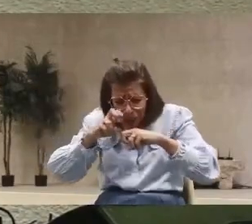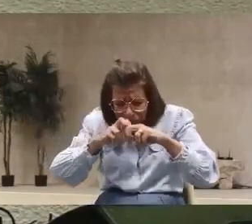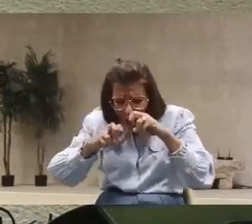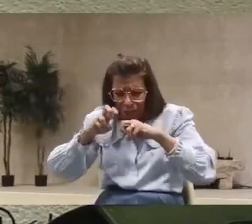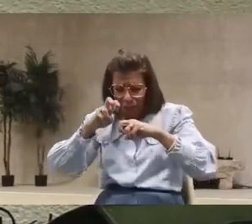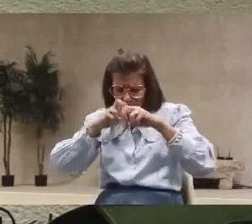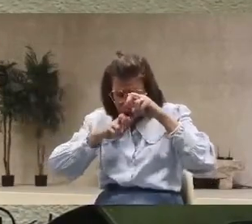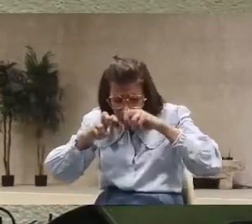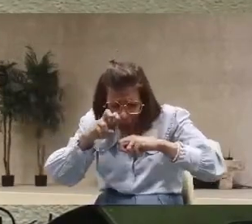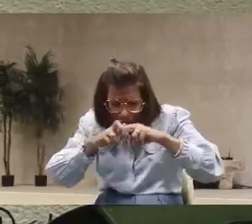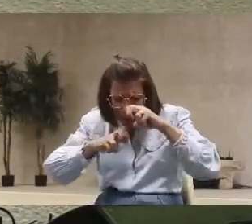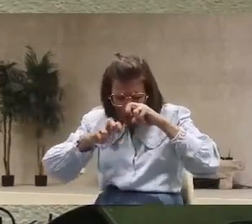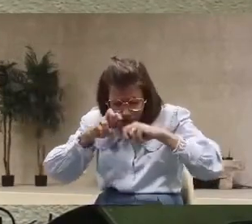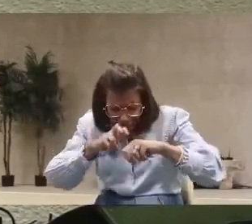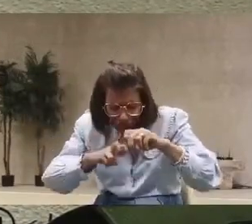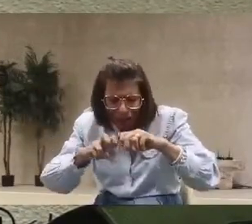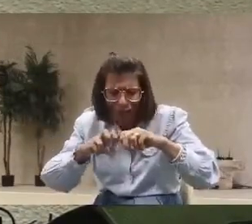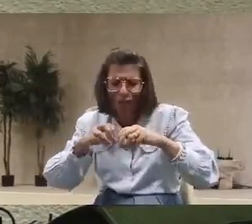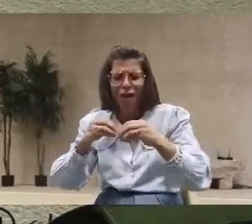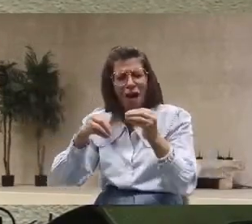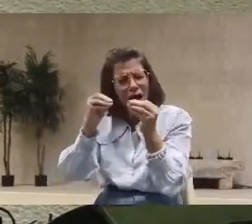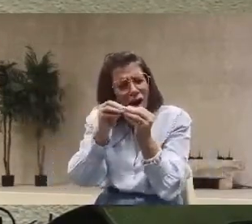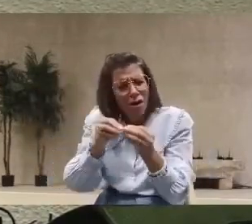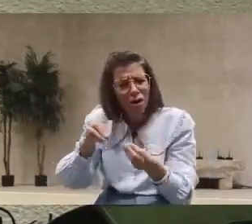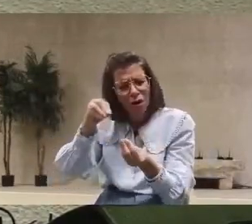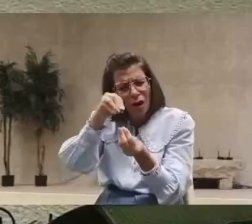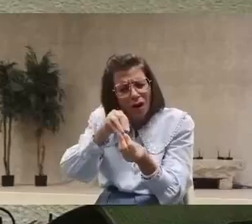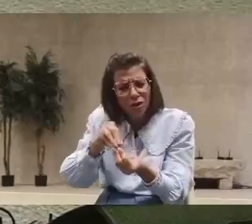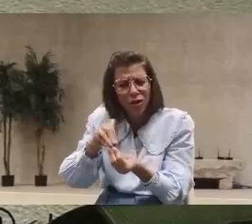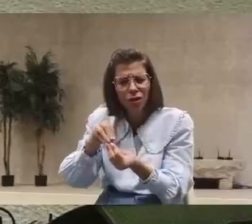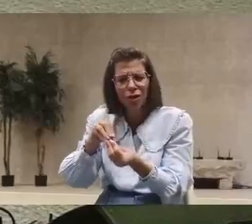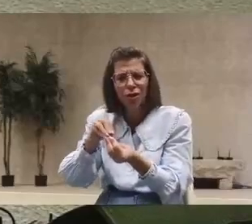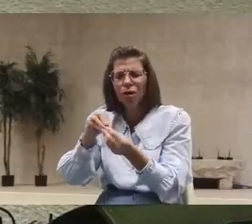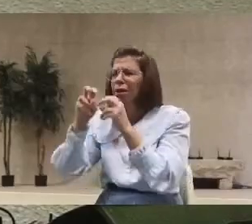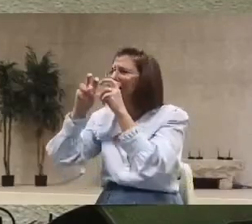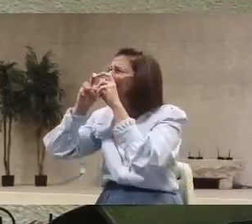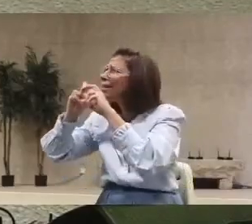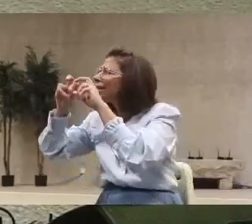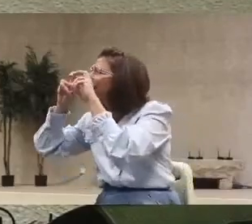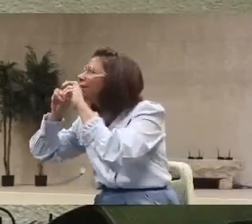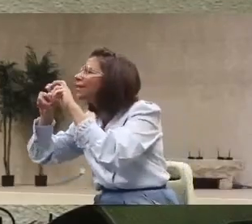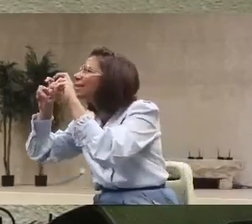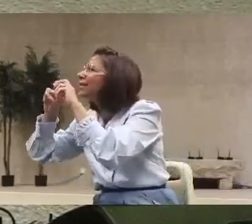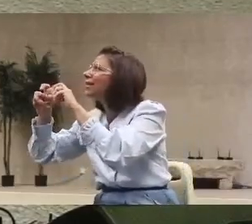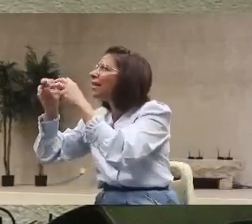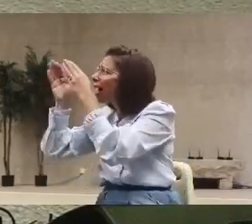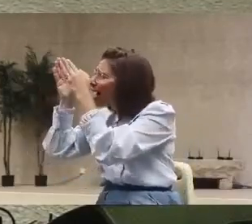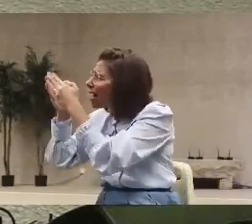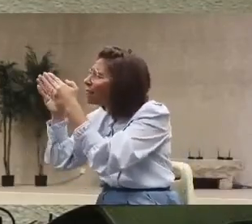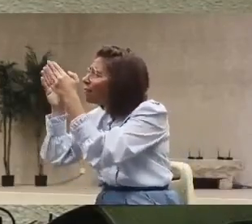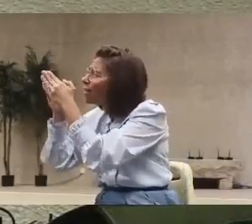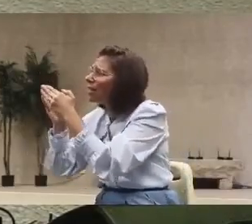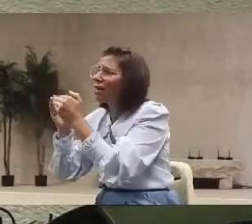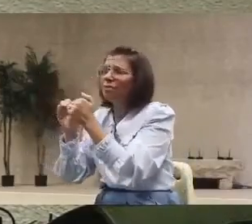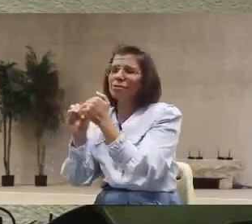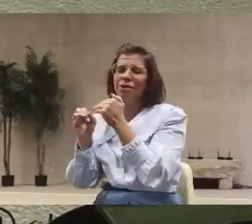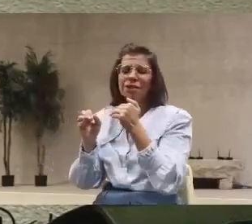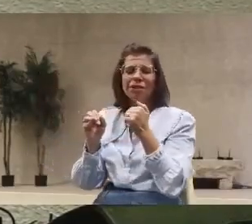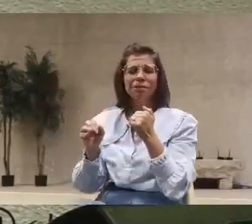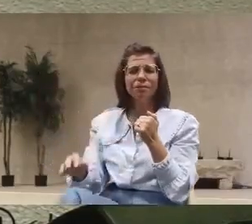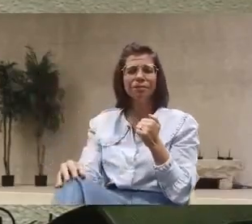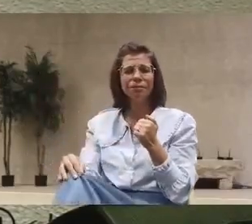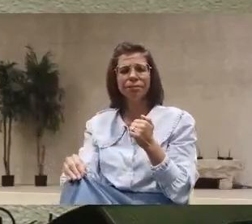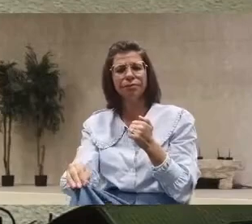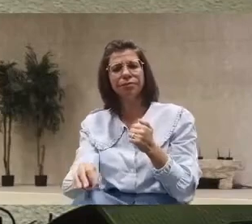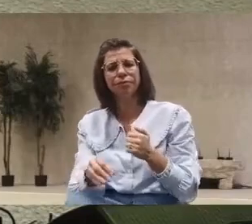et de crier et de venir dans sa présence l'évangile du futur ça se fera quand Dieu